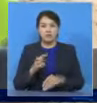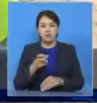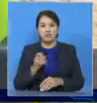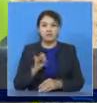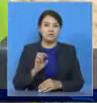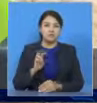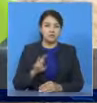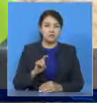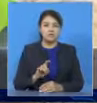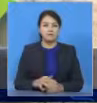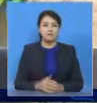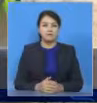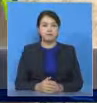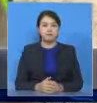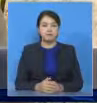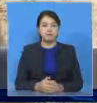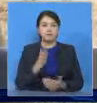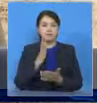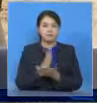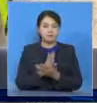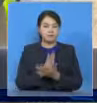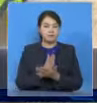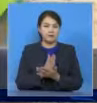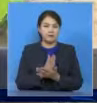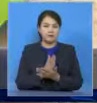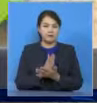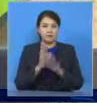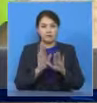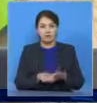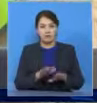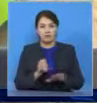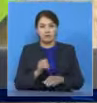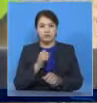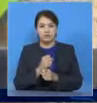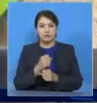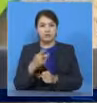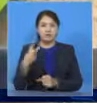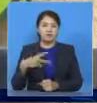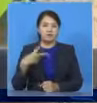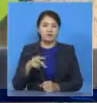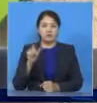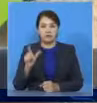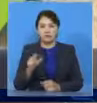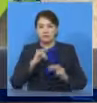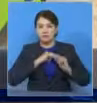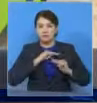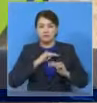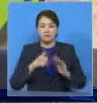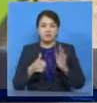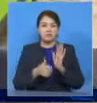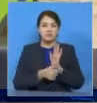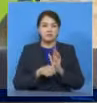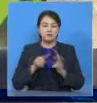золы. Так, здесь будет, после сдачи будет работать 22 человека примерно, 6 механизаторов